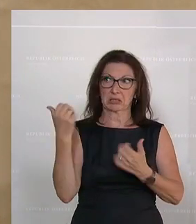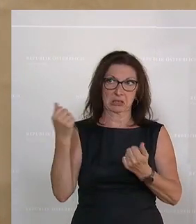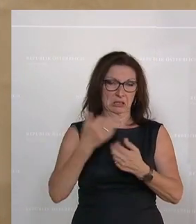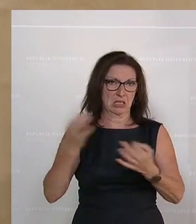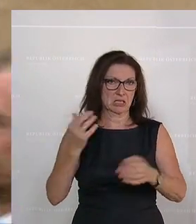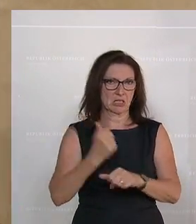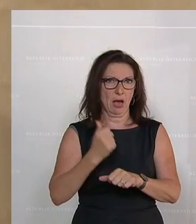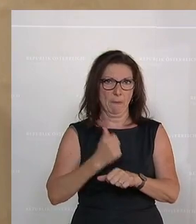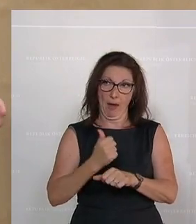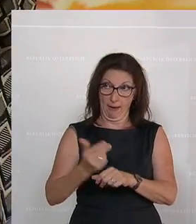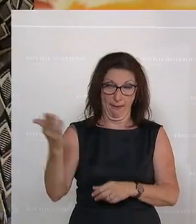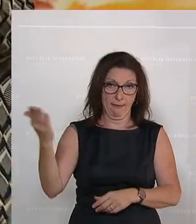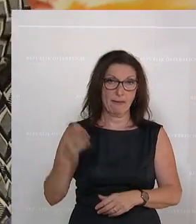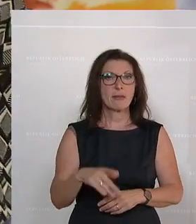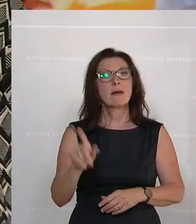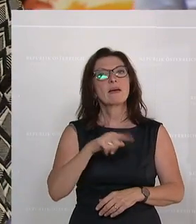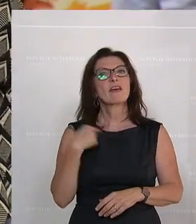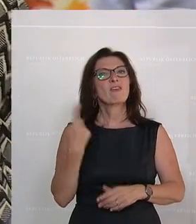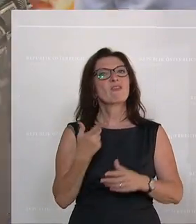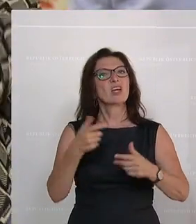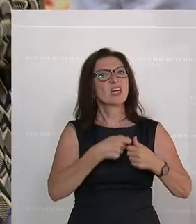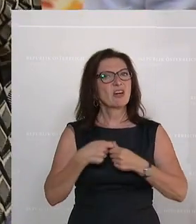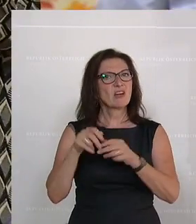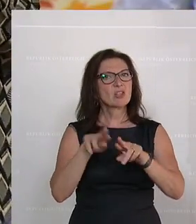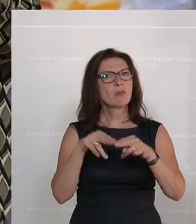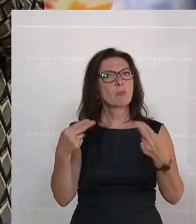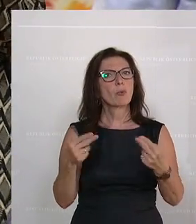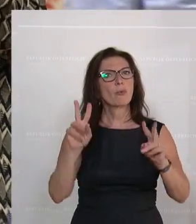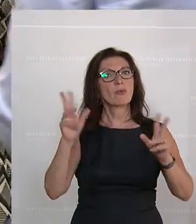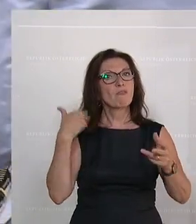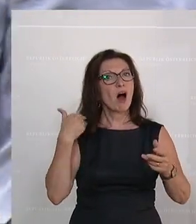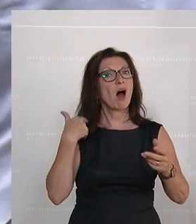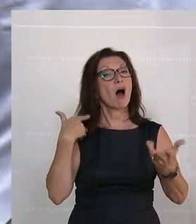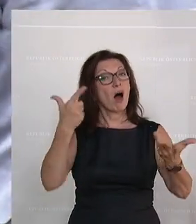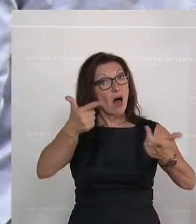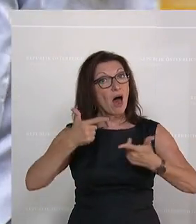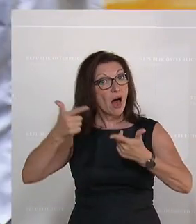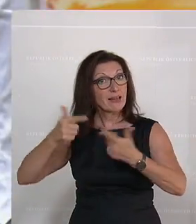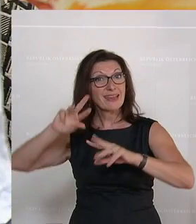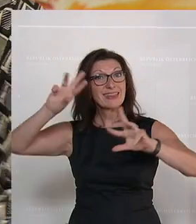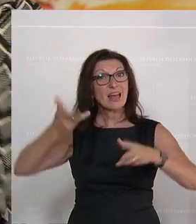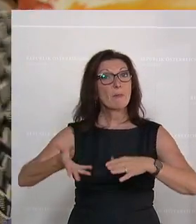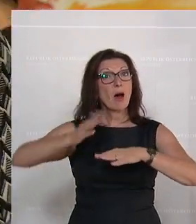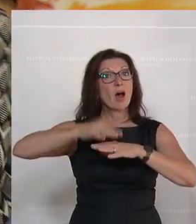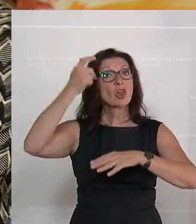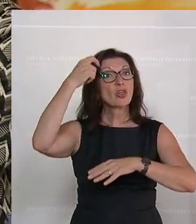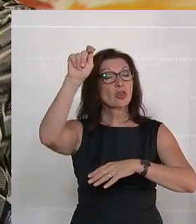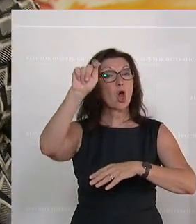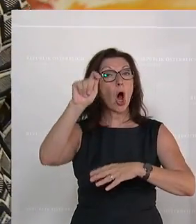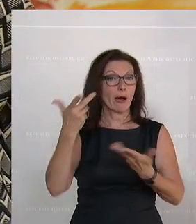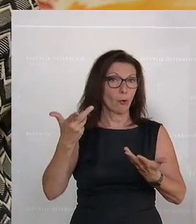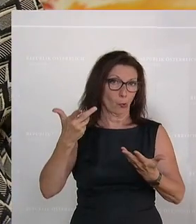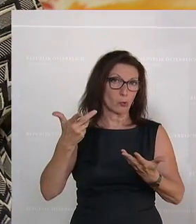bvb und der als gewerkschaftsbund zur teuerung konferenz eingeladen markus kotzur du bist du jetzt auf anderen seiten darum